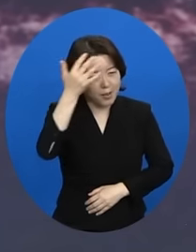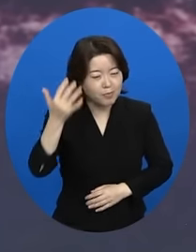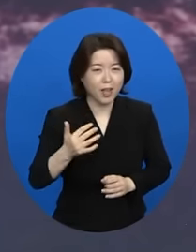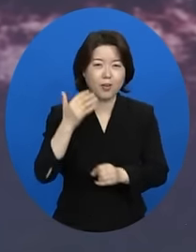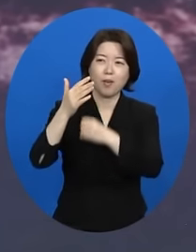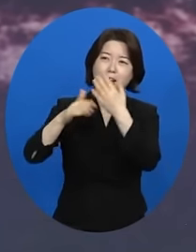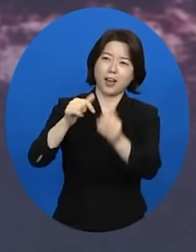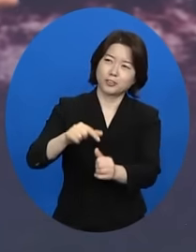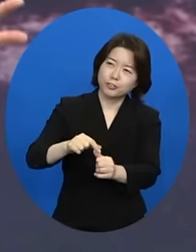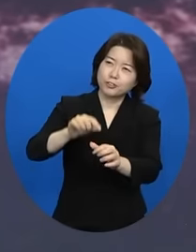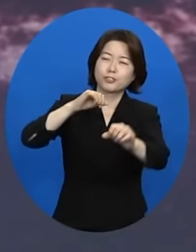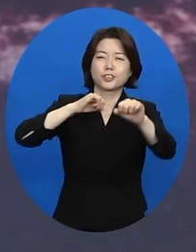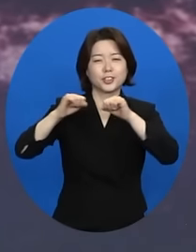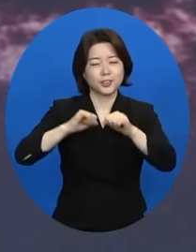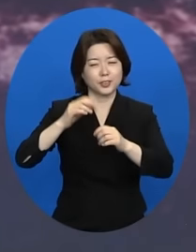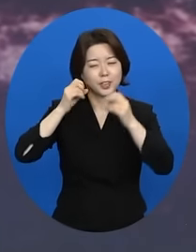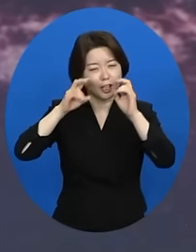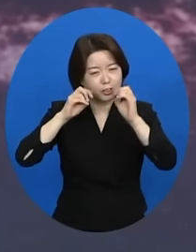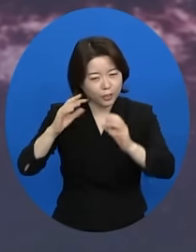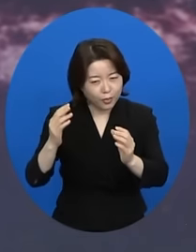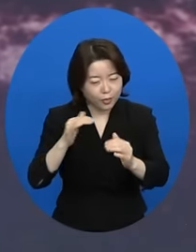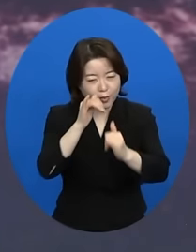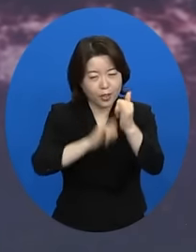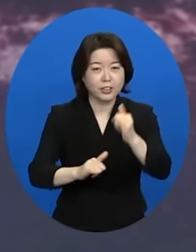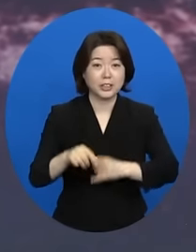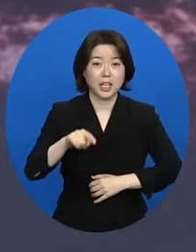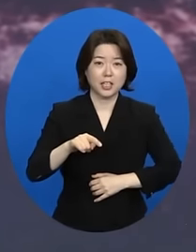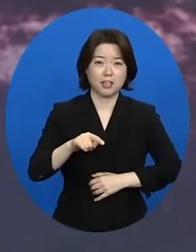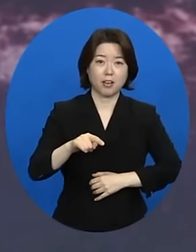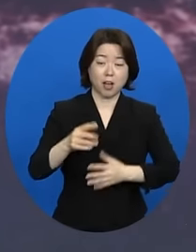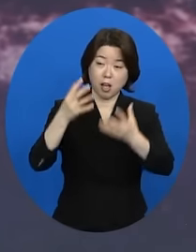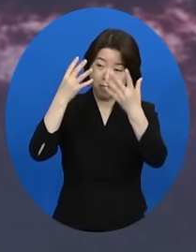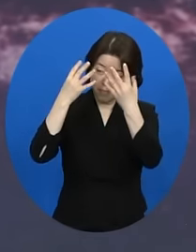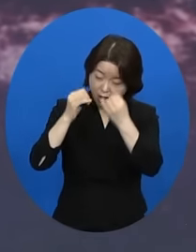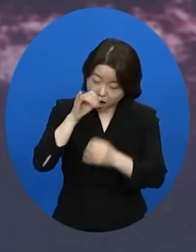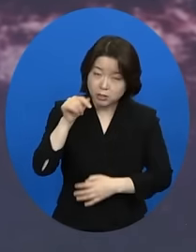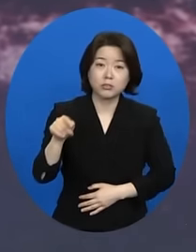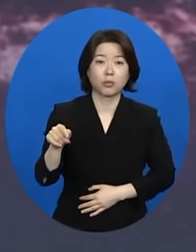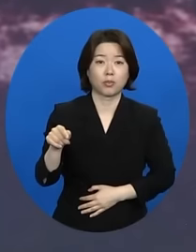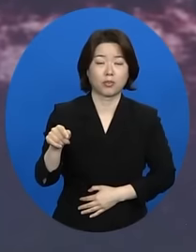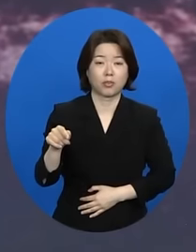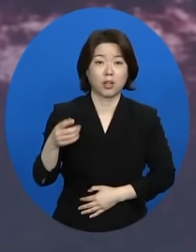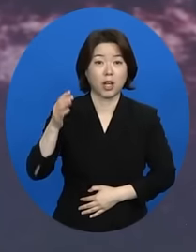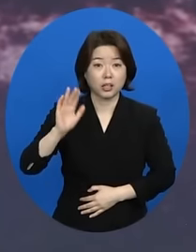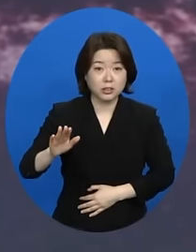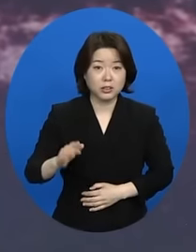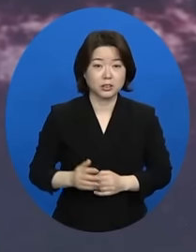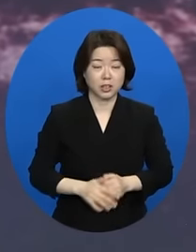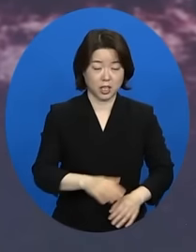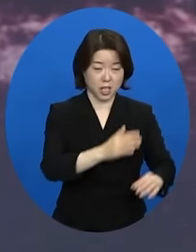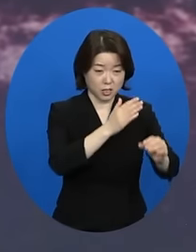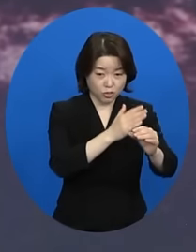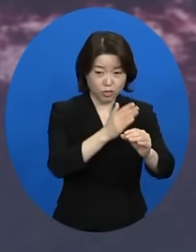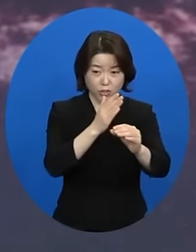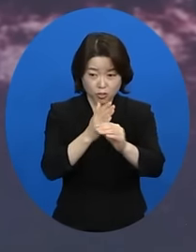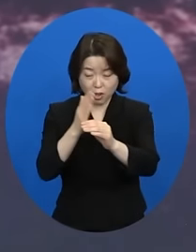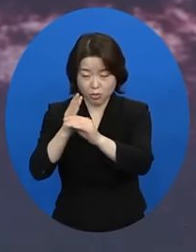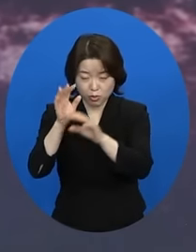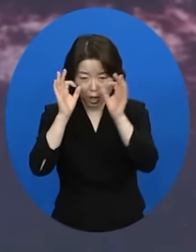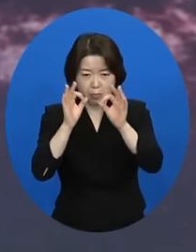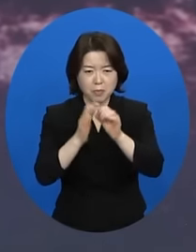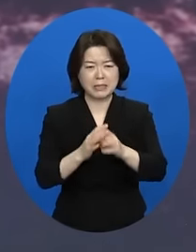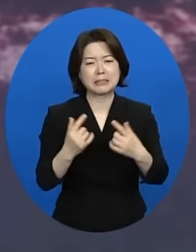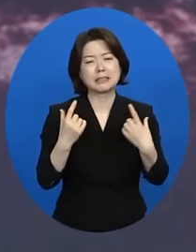하나님의 구원 역사와 성교 역사와 그런 것들이 참 많이 있지만, 그러나 중간중간에